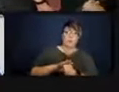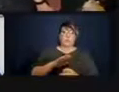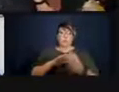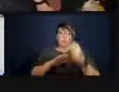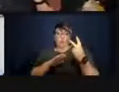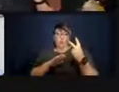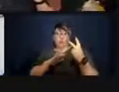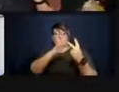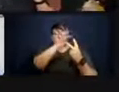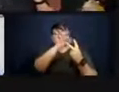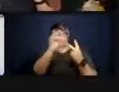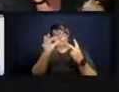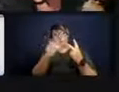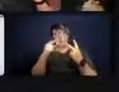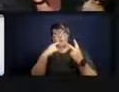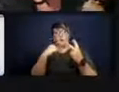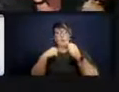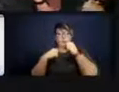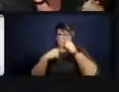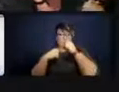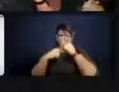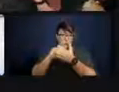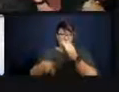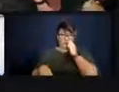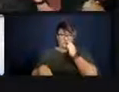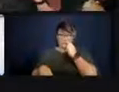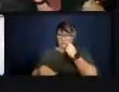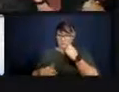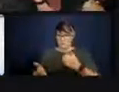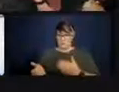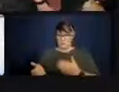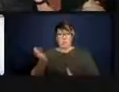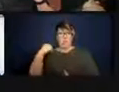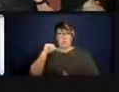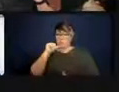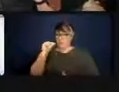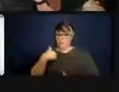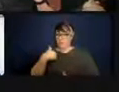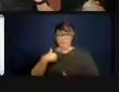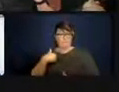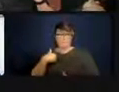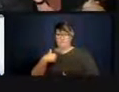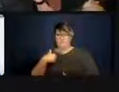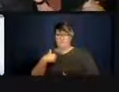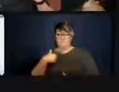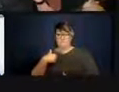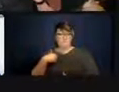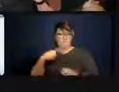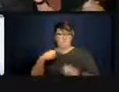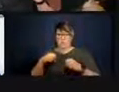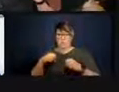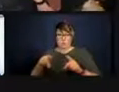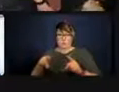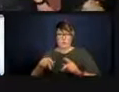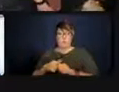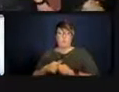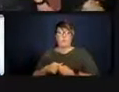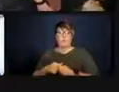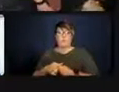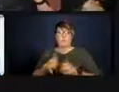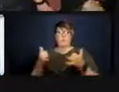هناك إمكانية طبعا للإقامة المزدوجة، وهذا لم